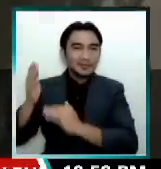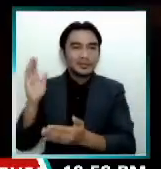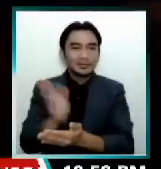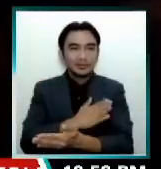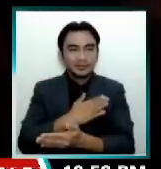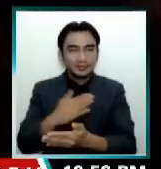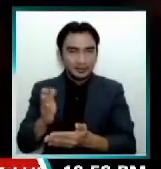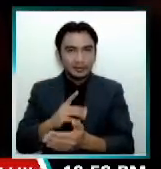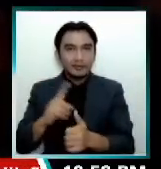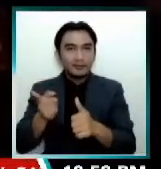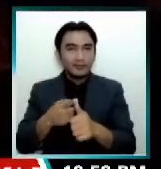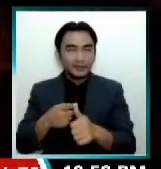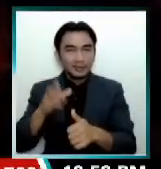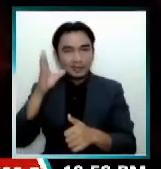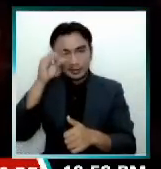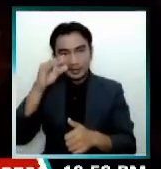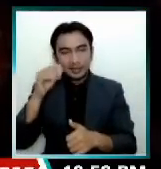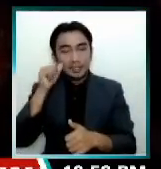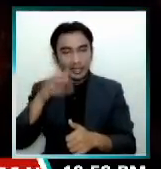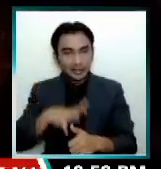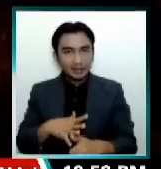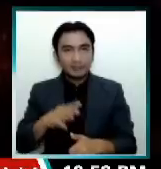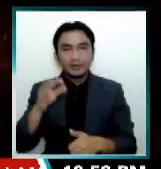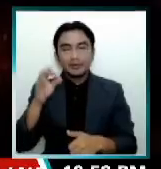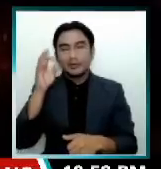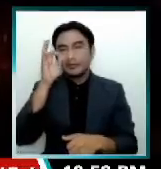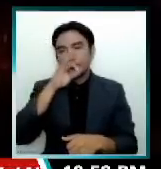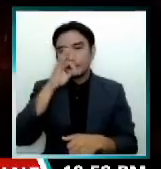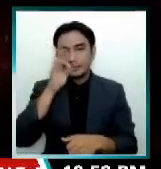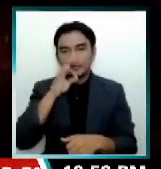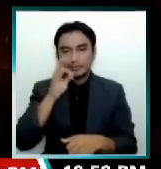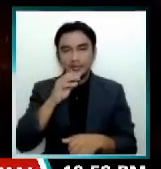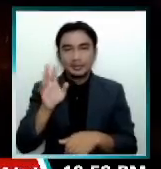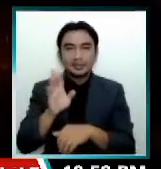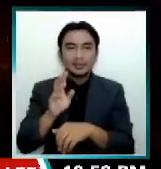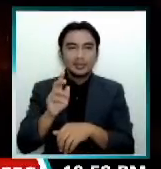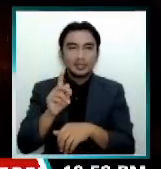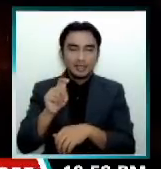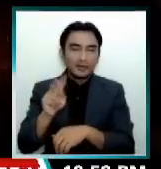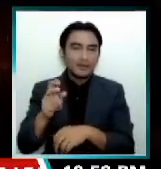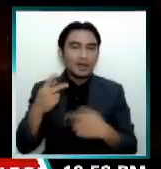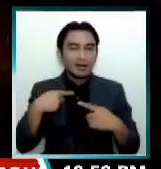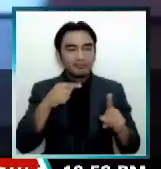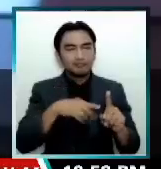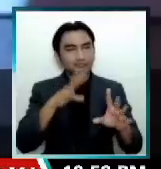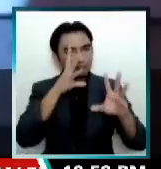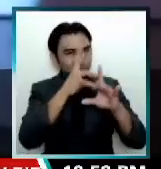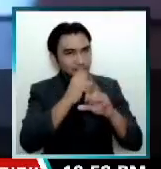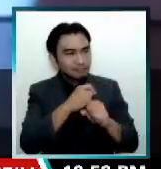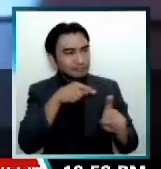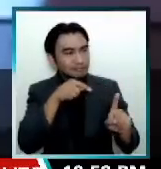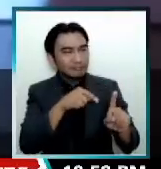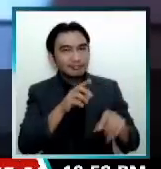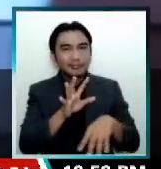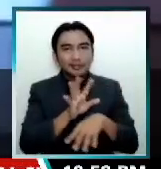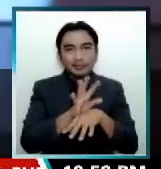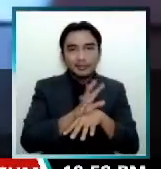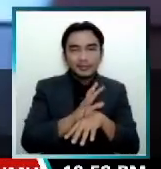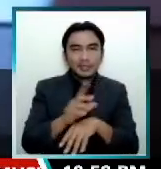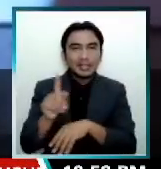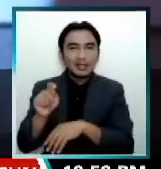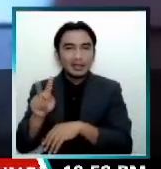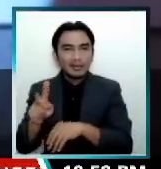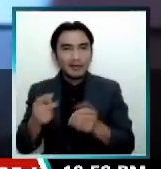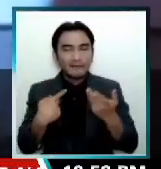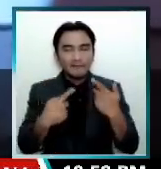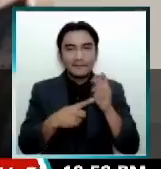Television. Bukod sa pagkanta, hinangaan din siya sa kanyang galing sa pag-arte sa TV at pelikula. Ginawaran din si